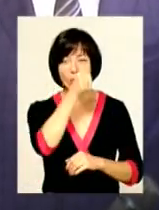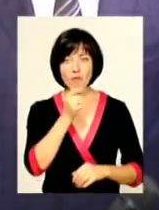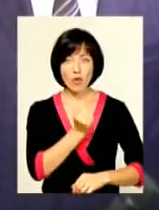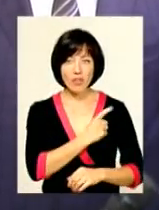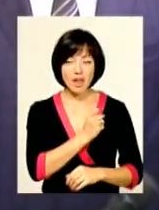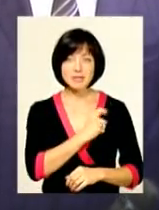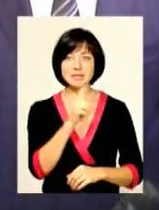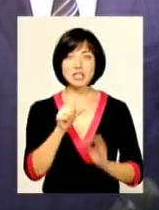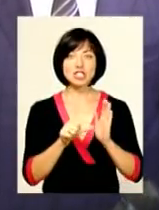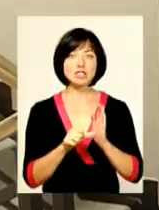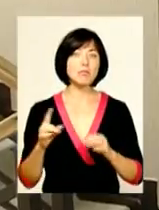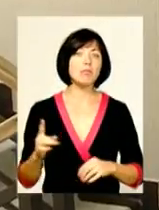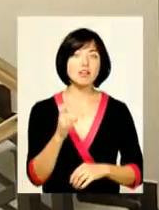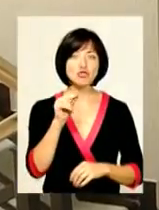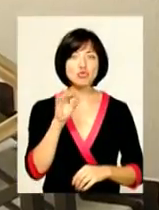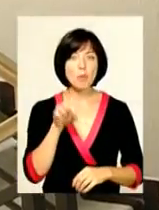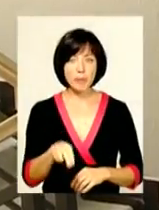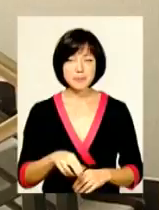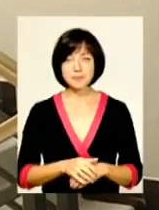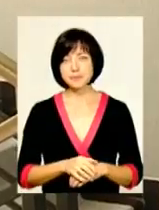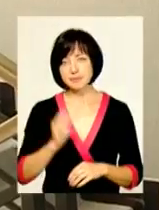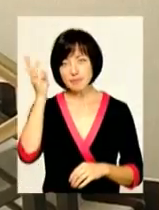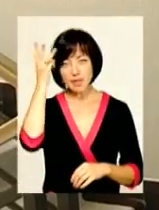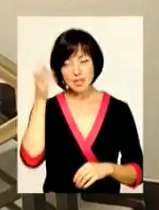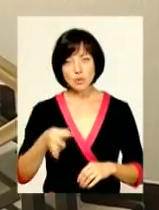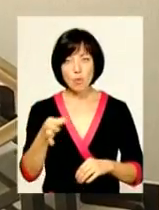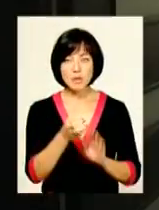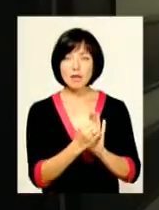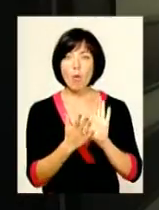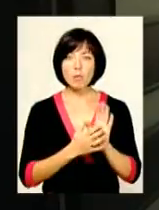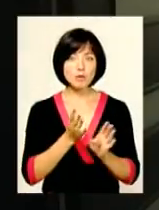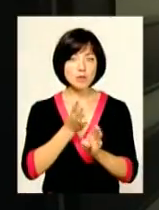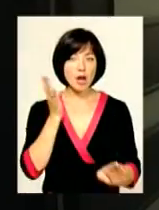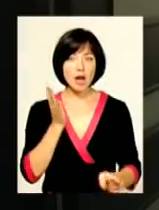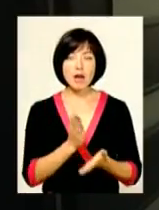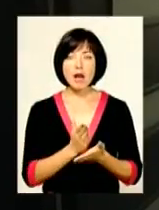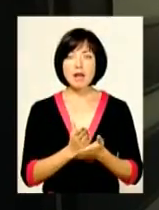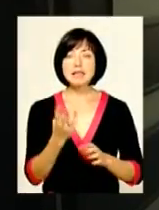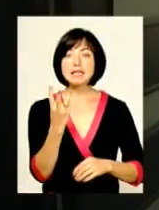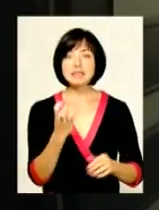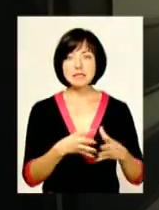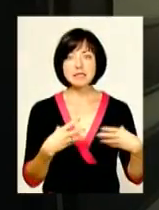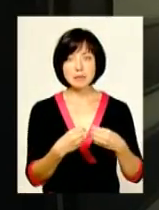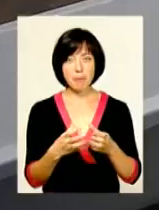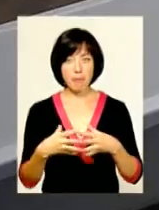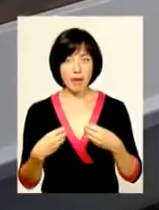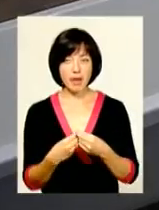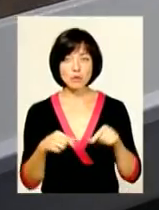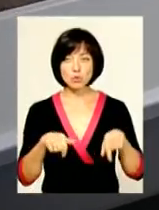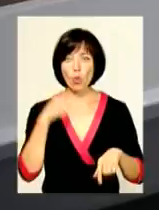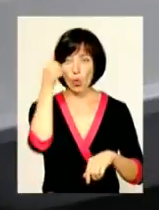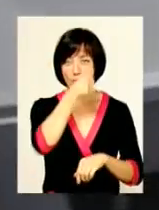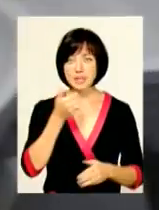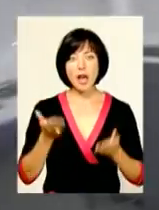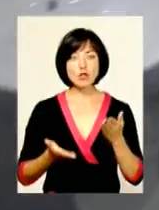за 6 років в Чопі. У Хмельницькій області на квартирному обліку зараз перебувають майже 300 родин прикордонників. Цьогоріч,